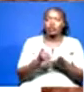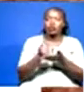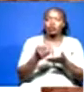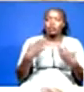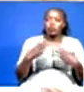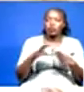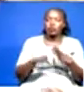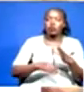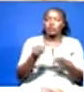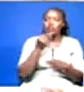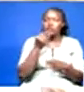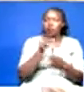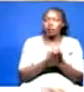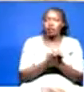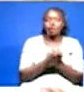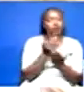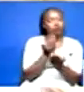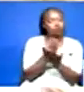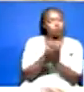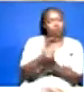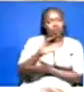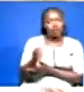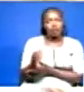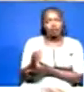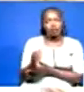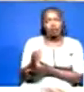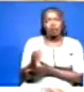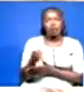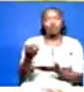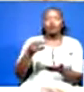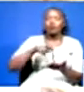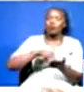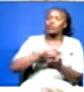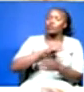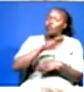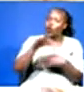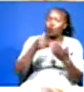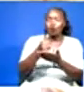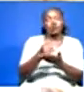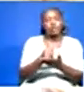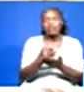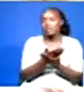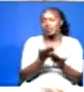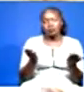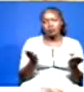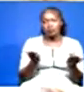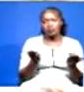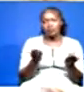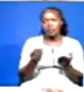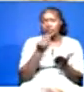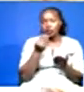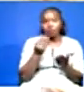kupata chakula. Tunaomba county, hata mamu, watu wa project, zozote atusaidia na hiyo njia mbili. Chakula ya